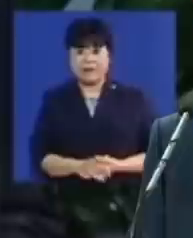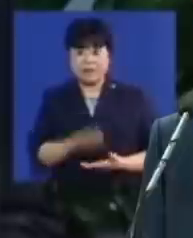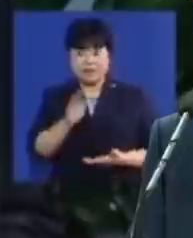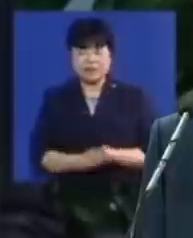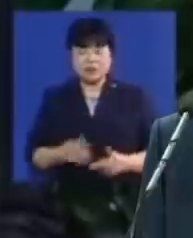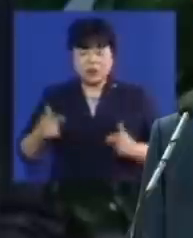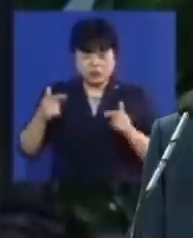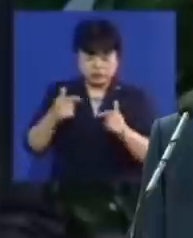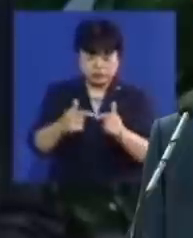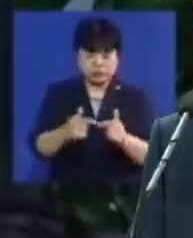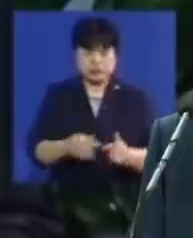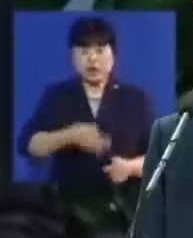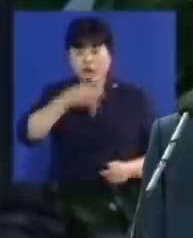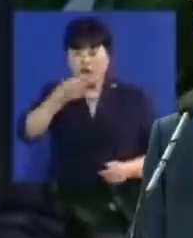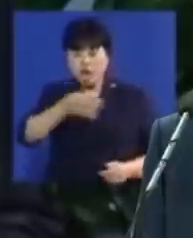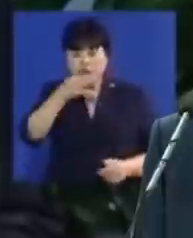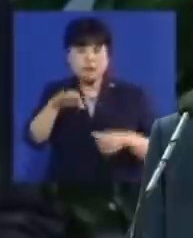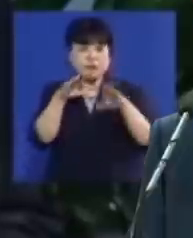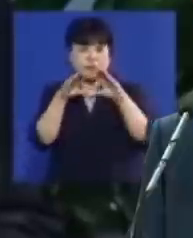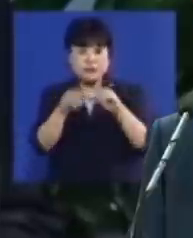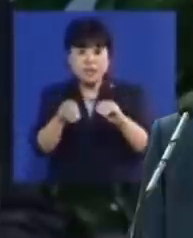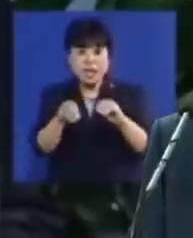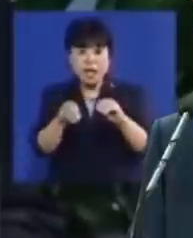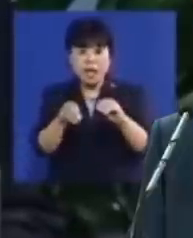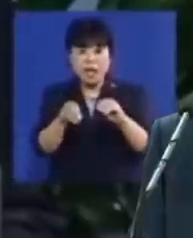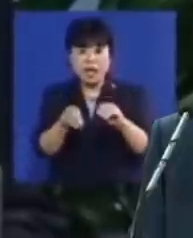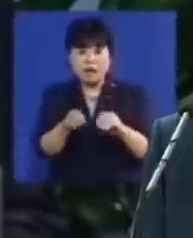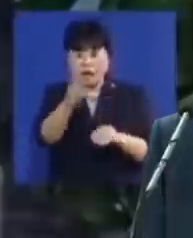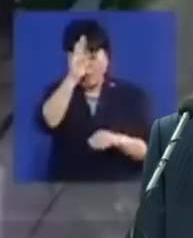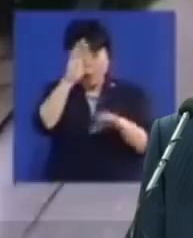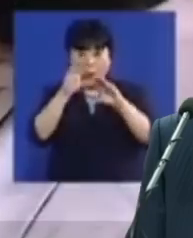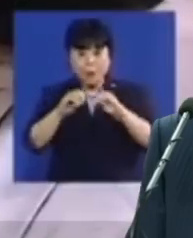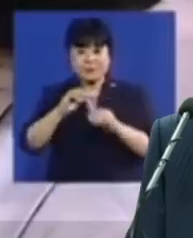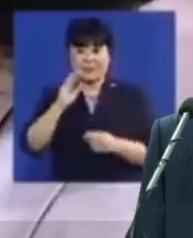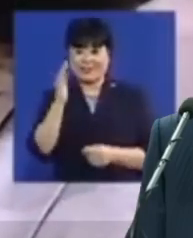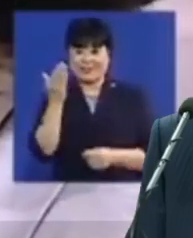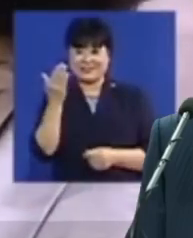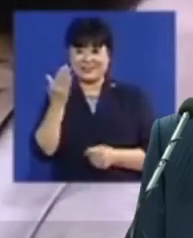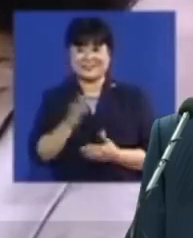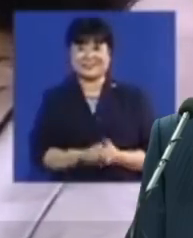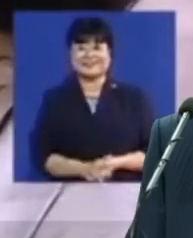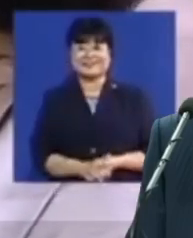기침이 그치고 피를 토하지 않게 되고 나았습니다.